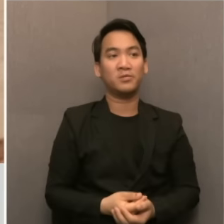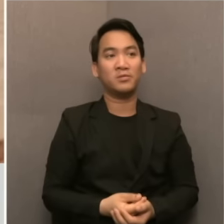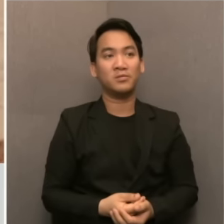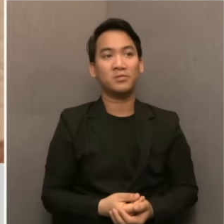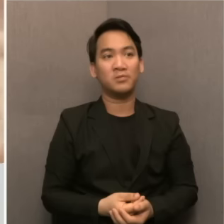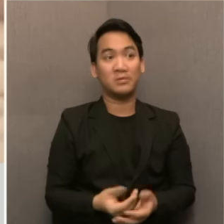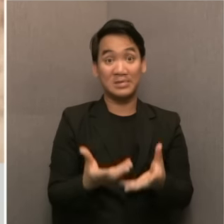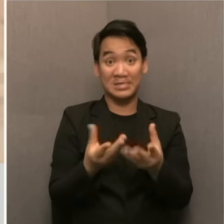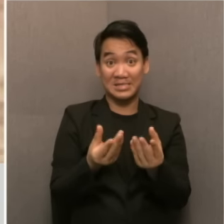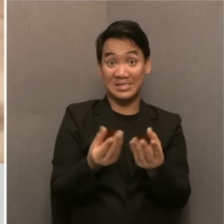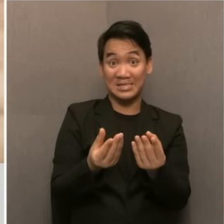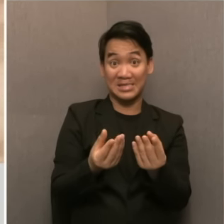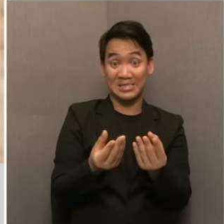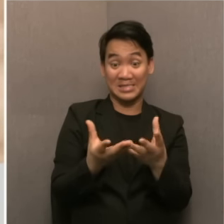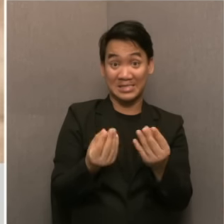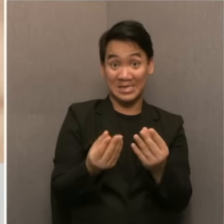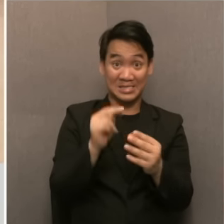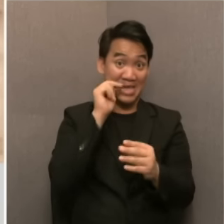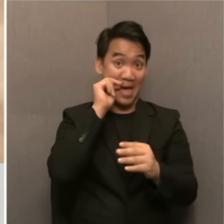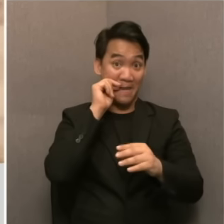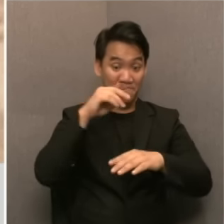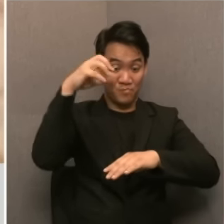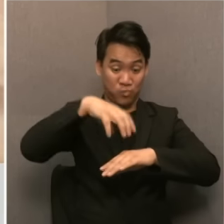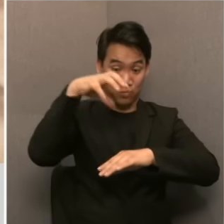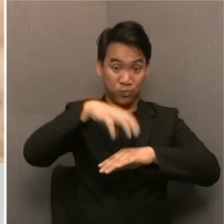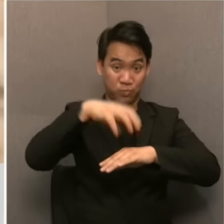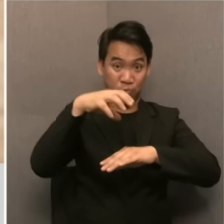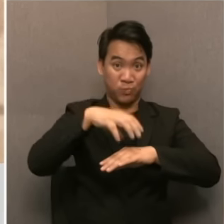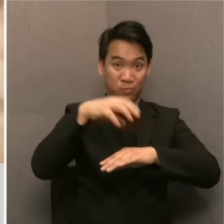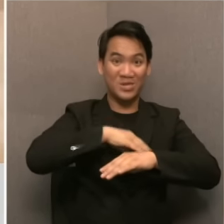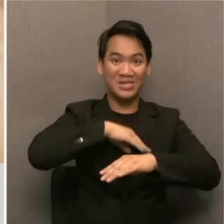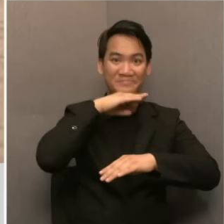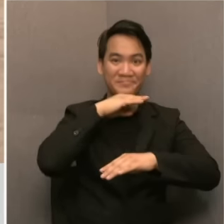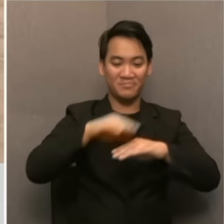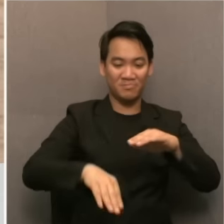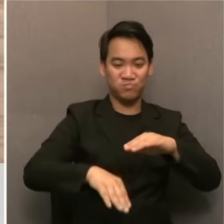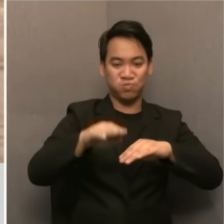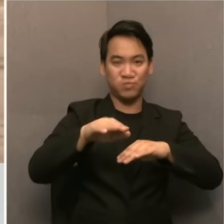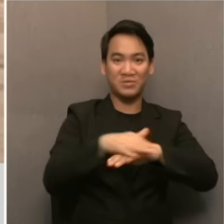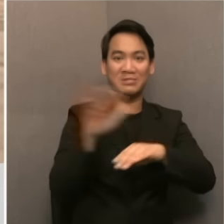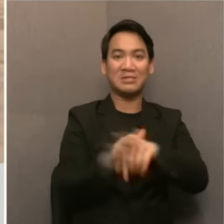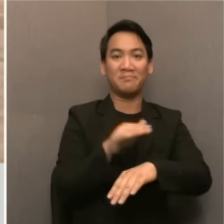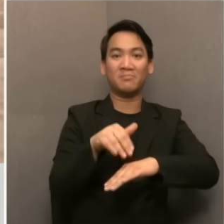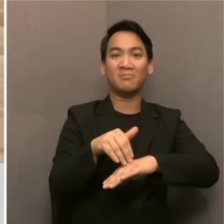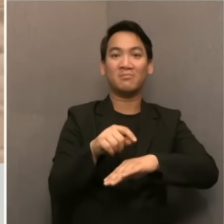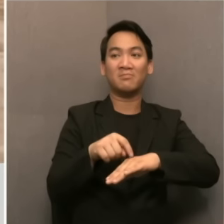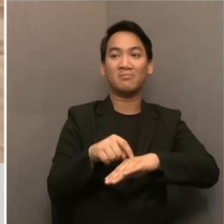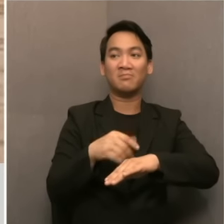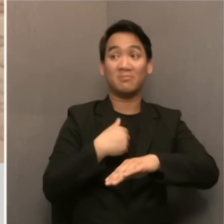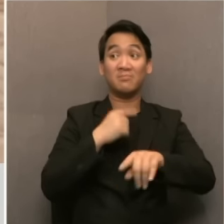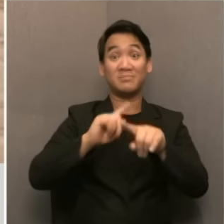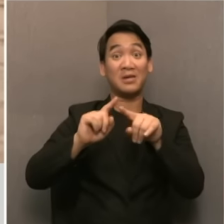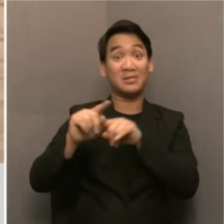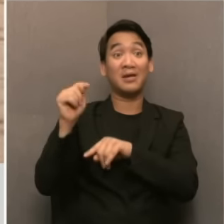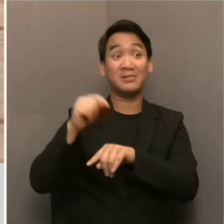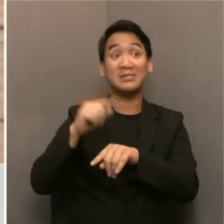ดินมันอิ่มน้ำละนะครับซึ่งก็เวลาจากนี้เป็นต้นไปถ้าเกิดมีฝนตกหนักคือหนักมากเข้ามานะครับจากปรากฏการณ์ต่างๆเนี่